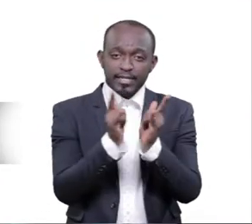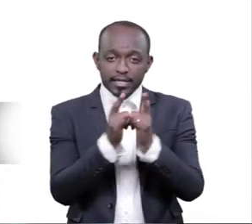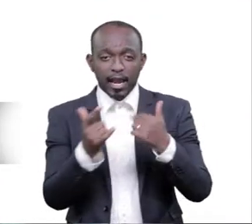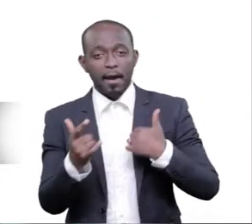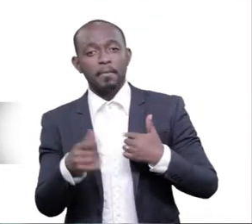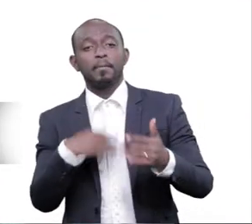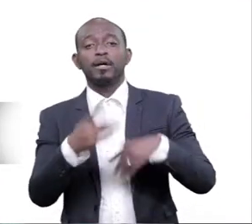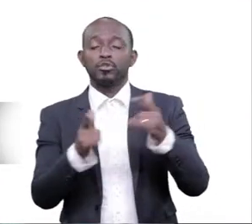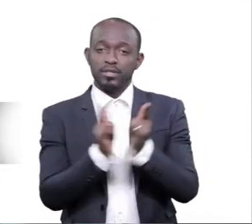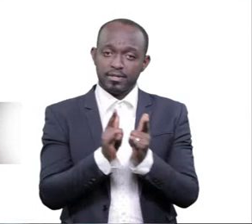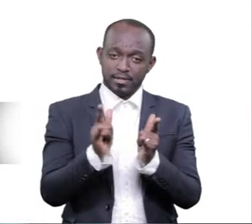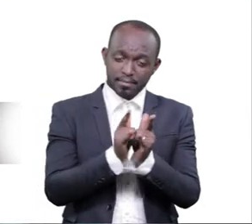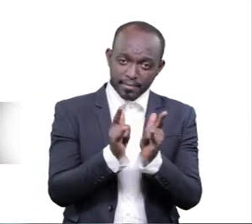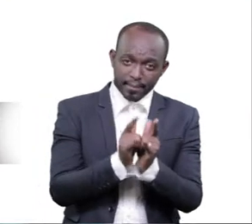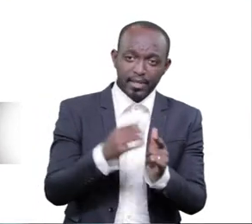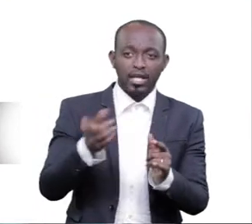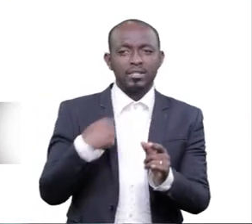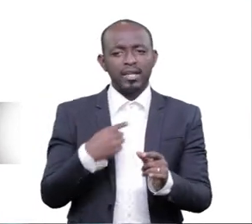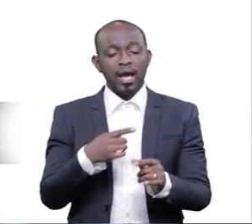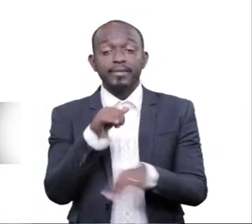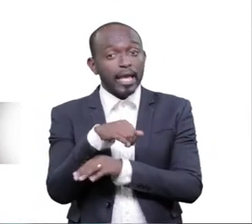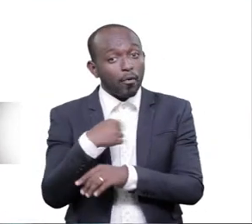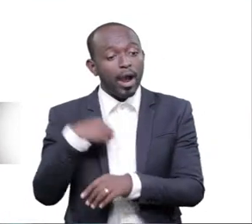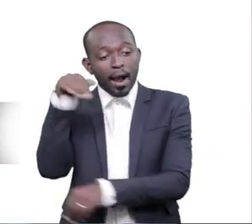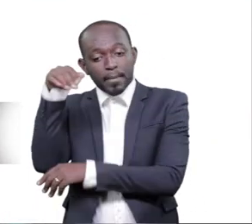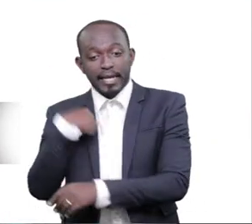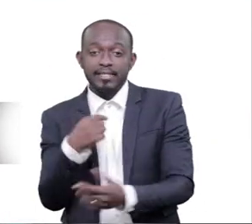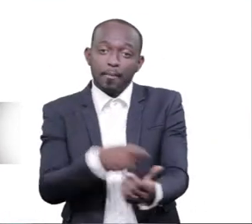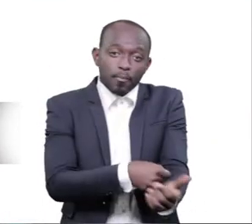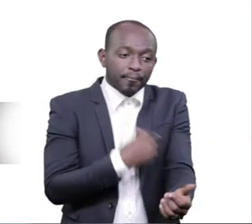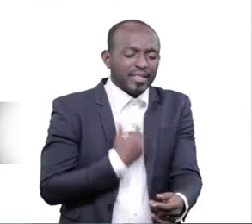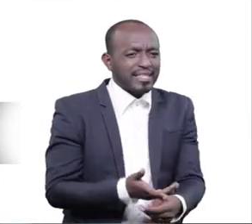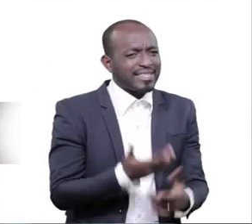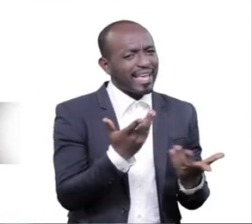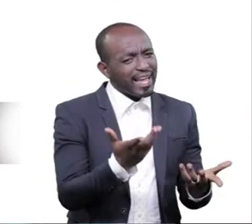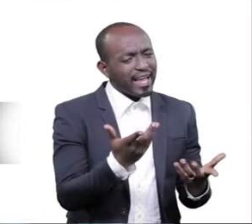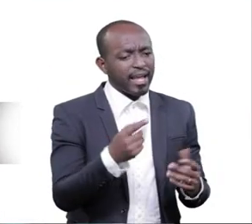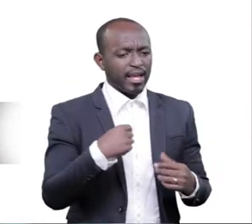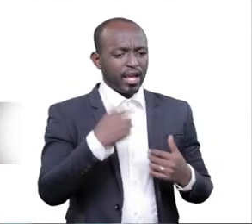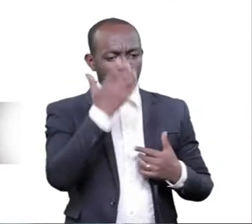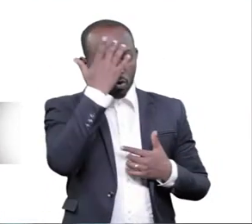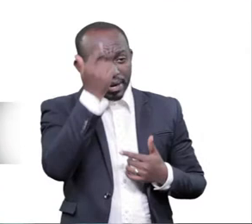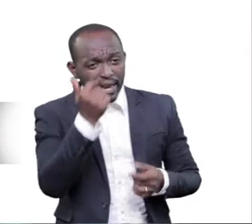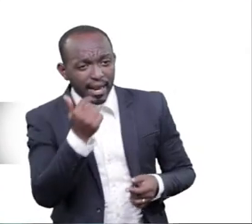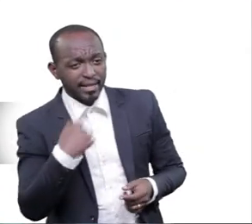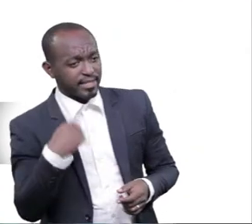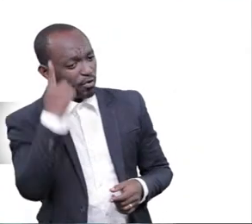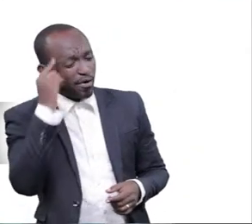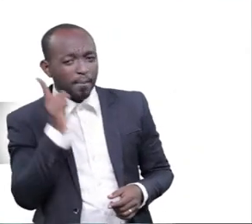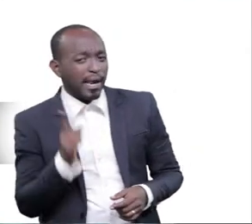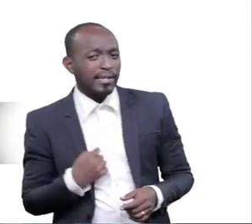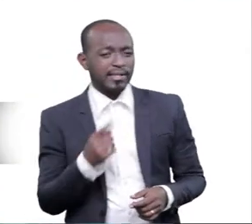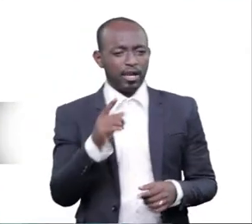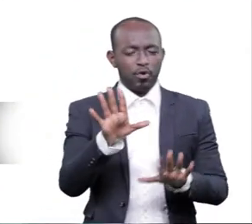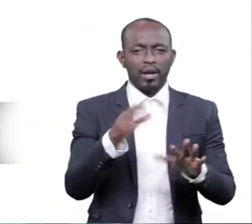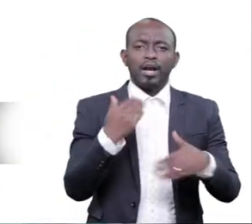no kubibaza muganga ko nakundaga kubisanzuraho igisi ni kuko nta sinari nzi gusa ibyo ari byo